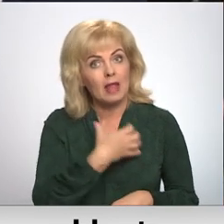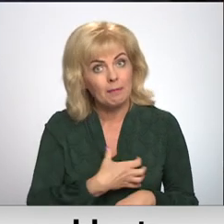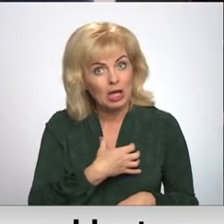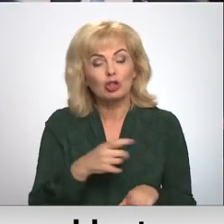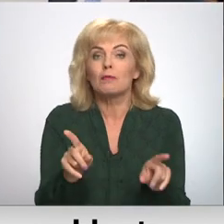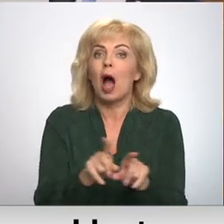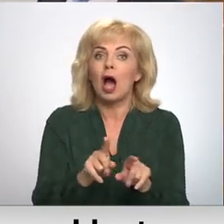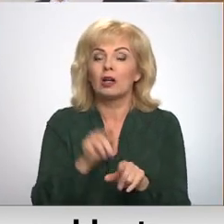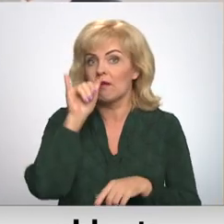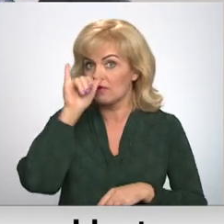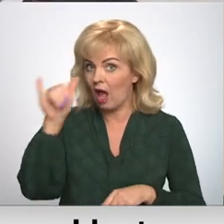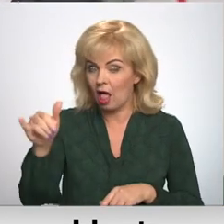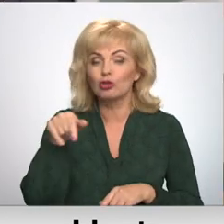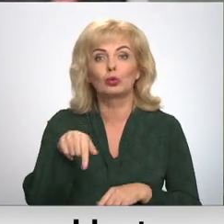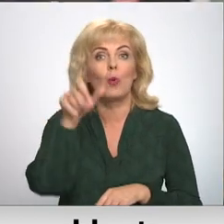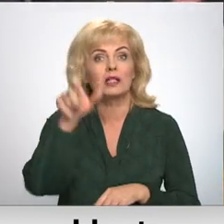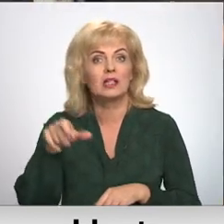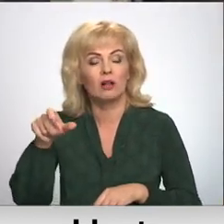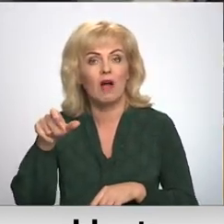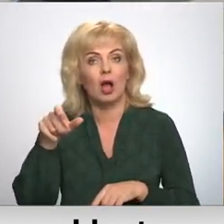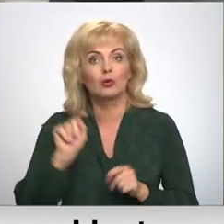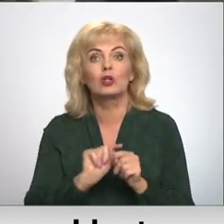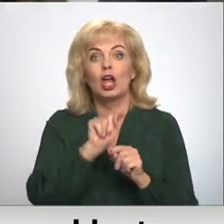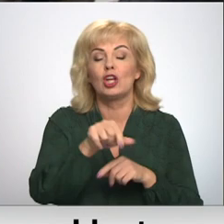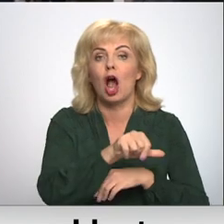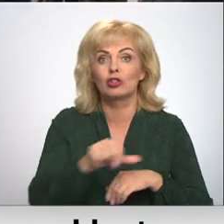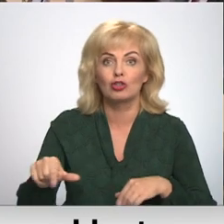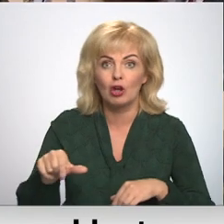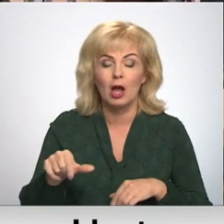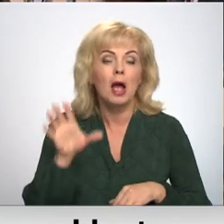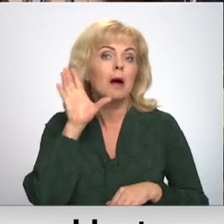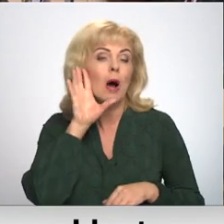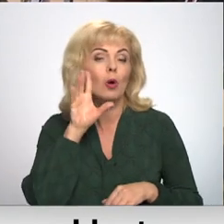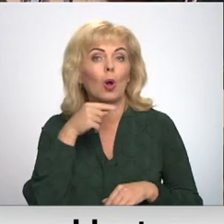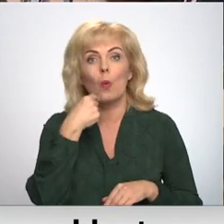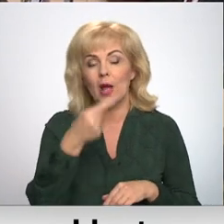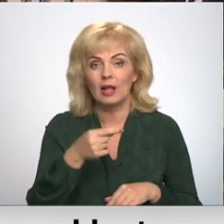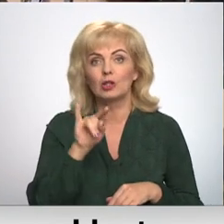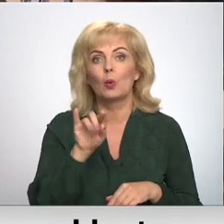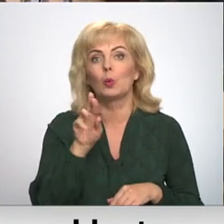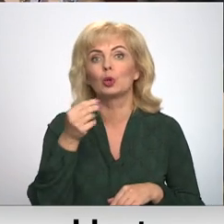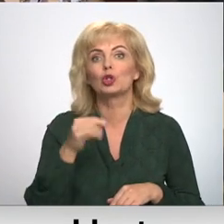pašā laikā nelaižot šos te cilvēkus iekšā. Paklausīsimies, ko teica Ursula von der Leyen.